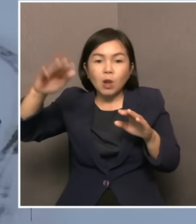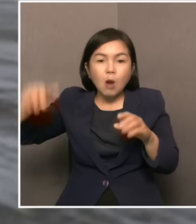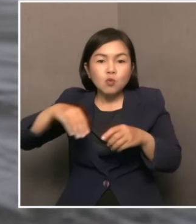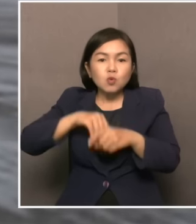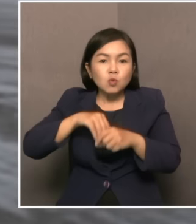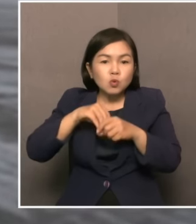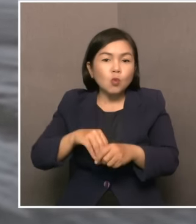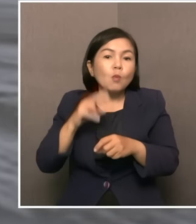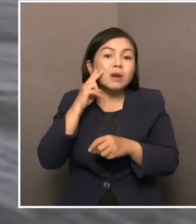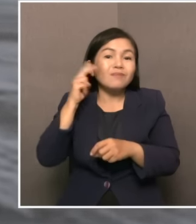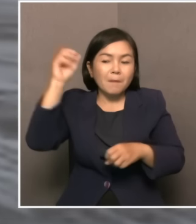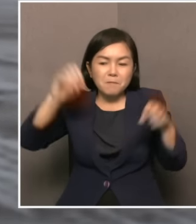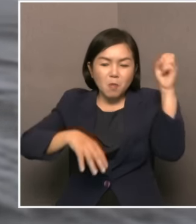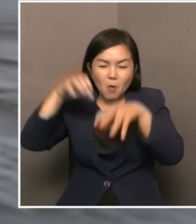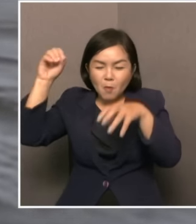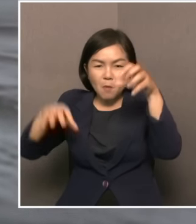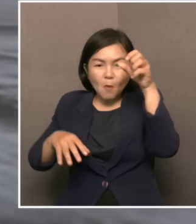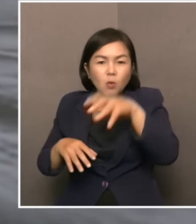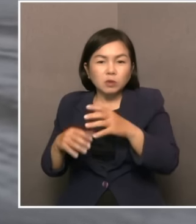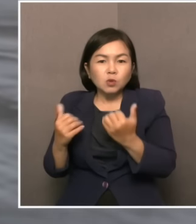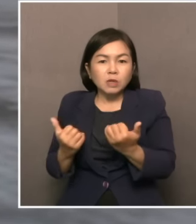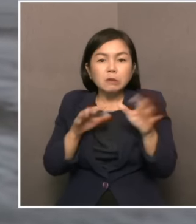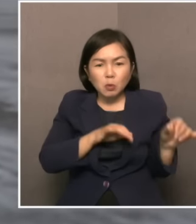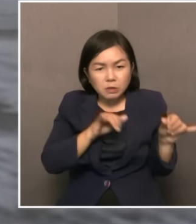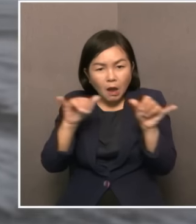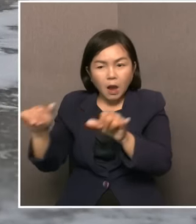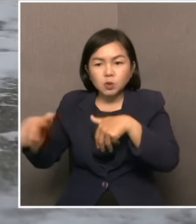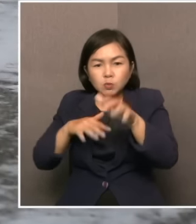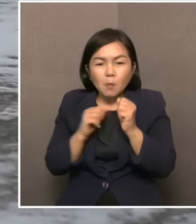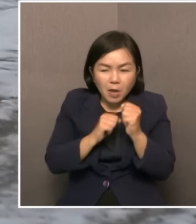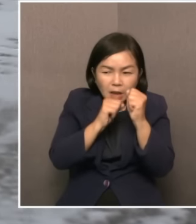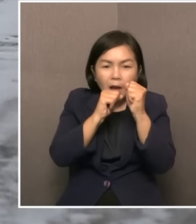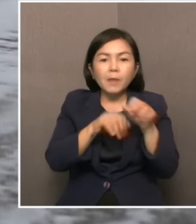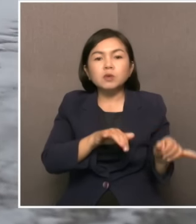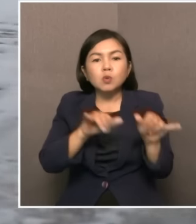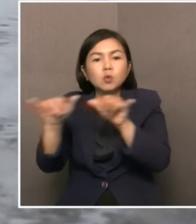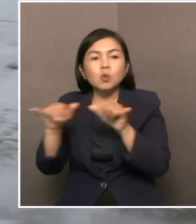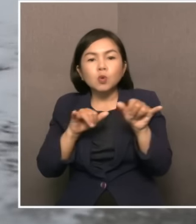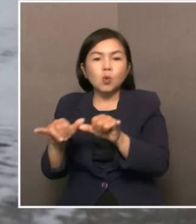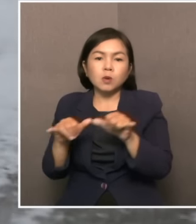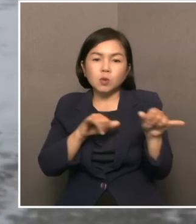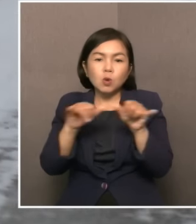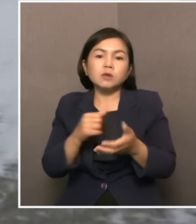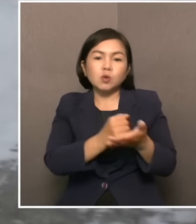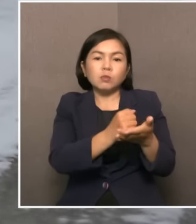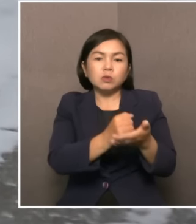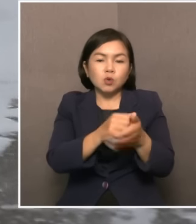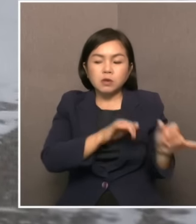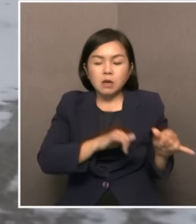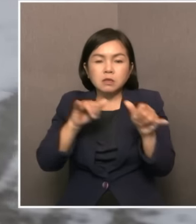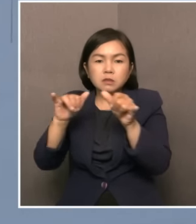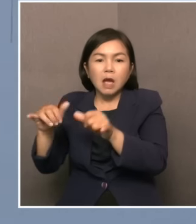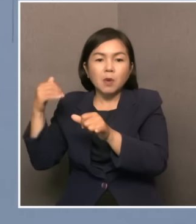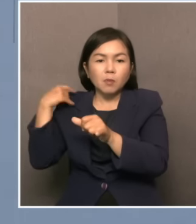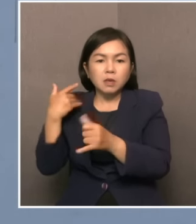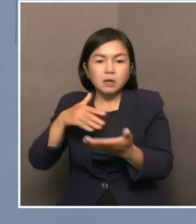เจียเติ้งจก็กำลังอพยพนะครับก็พยายามได้รับการเดินทางมาในจุดที่ปลอดภัยหลังจากที่มี